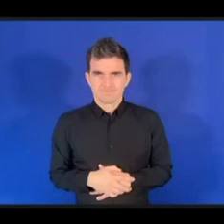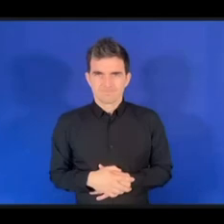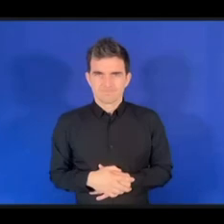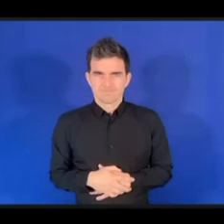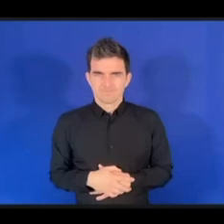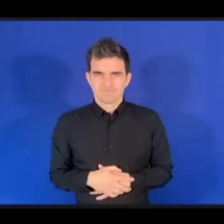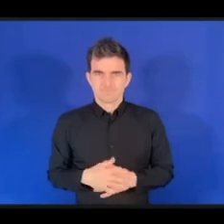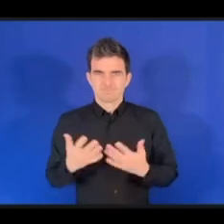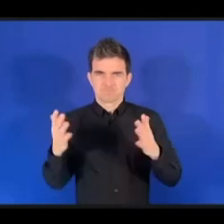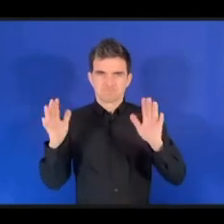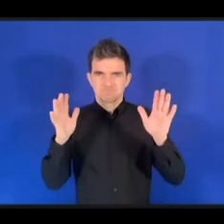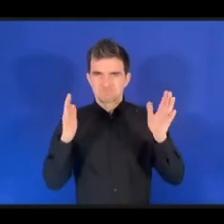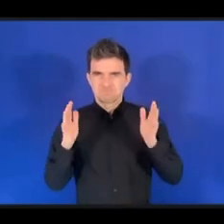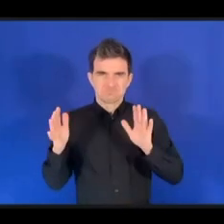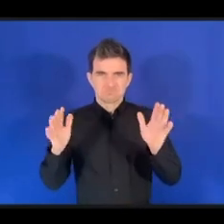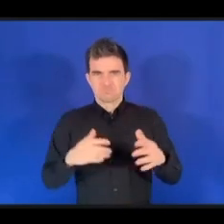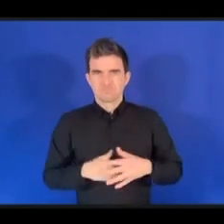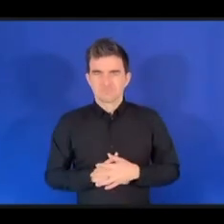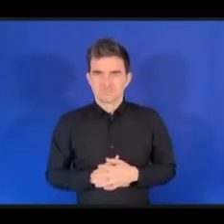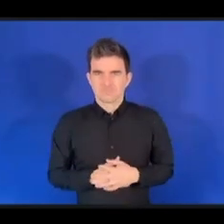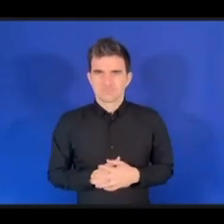接下来呢，我想请